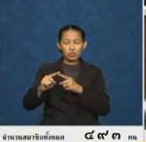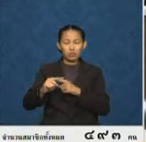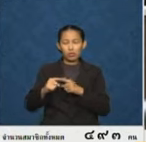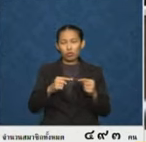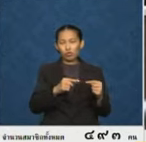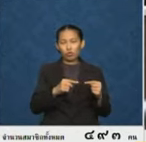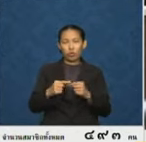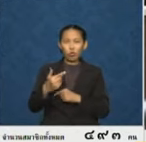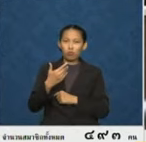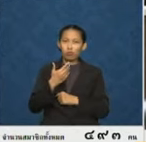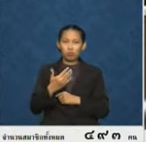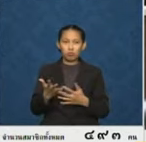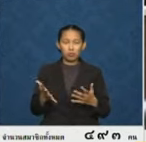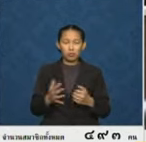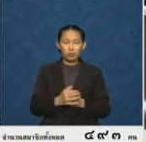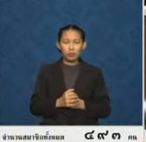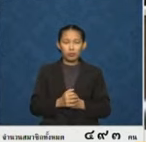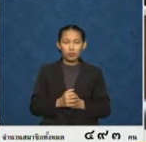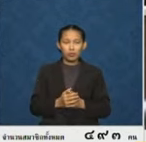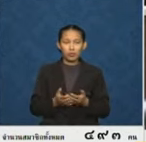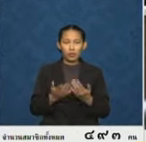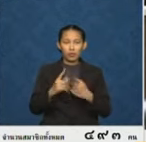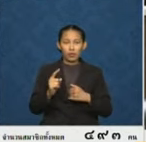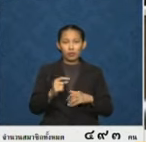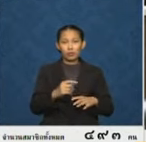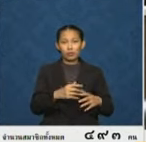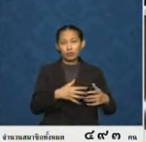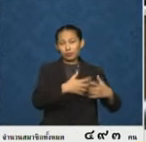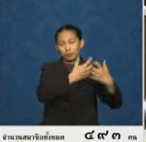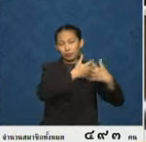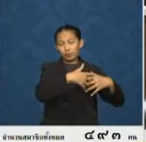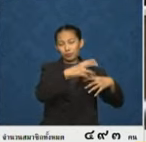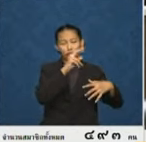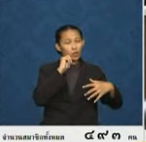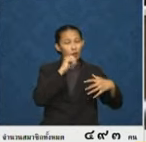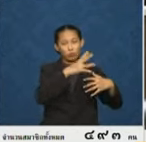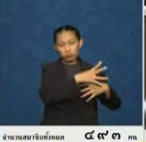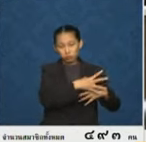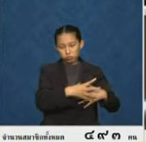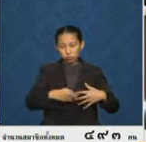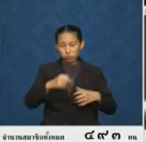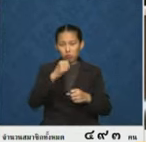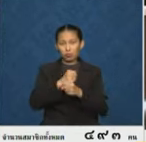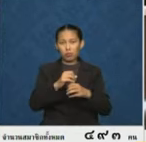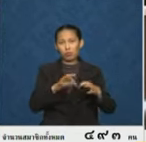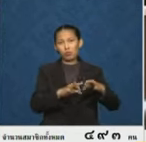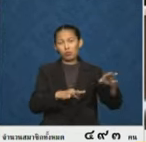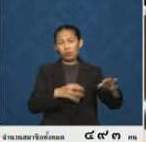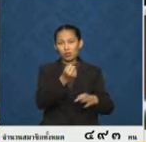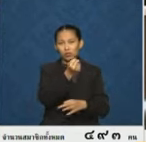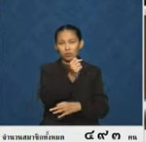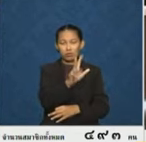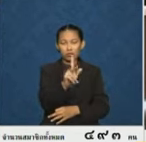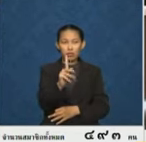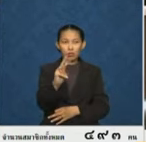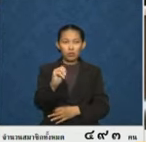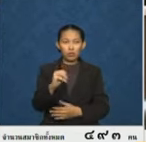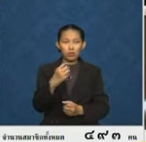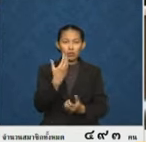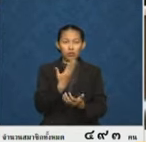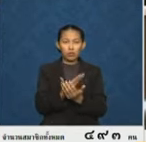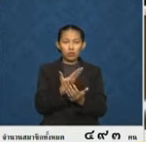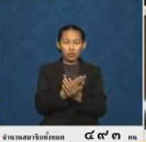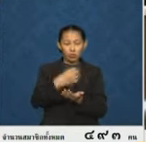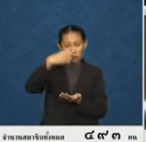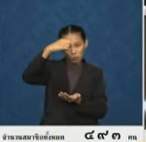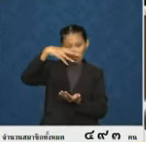ประกอบกับระยะทางโรงจากโรงสูบน้ำดิบถึงโรงผลิตน้ำยาว 15กมทำให้ต้นทุนค่าไฟฟ้า